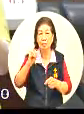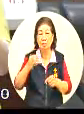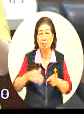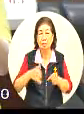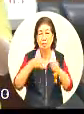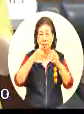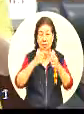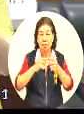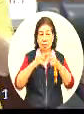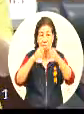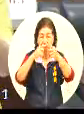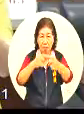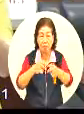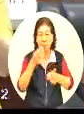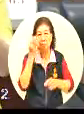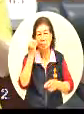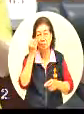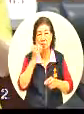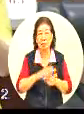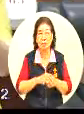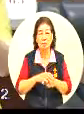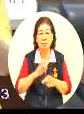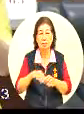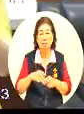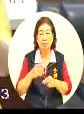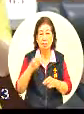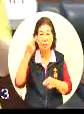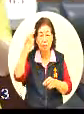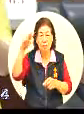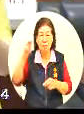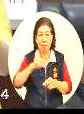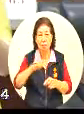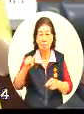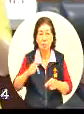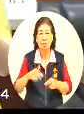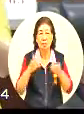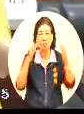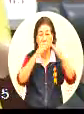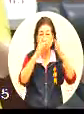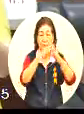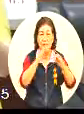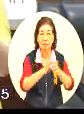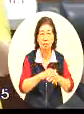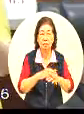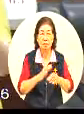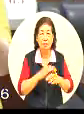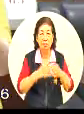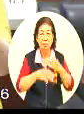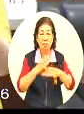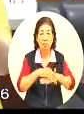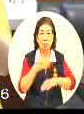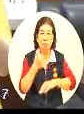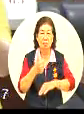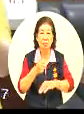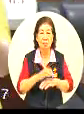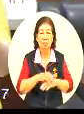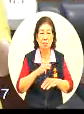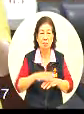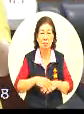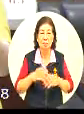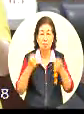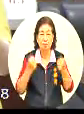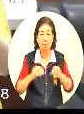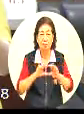观所以准一业如果博物馆的馆长他就说他们会成功的原因就是把在地的力